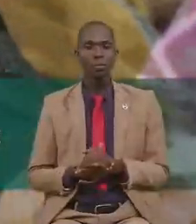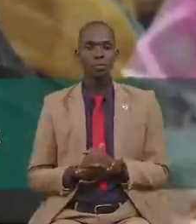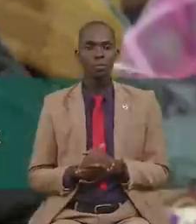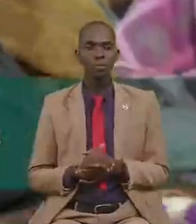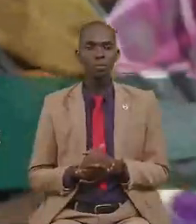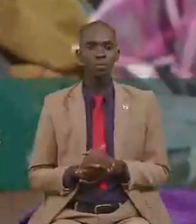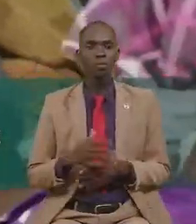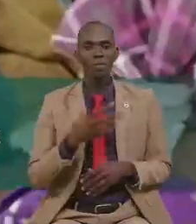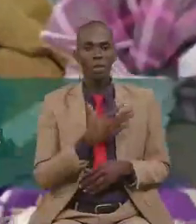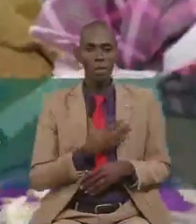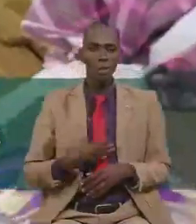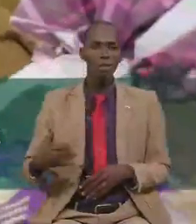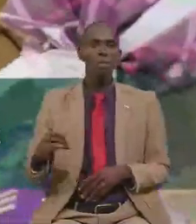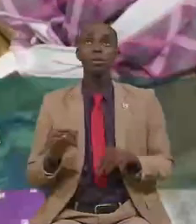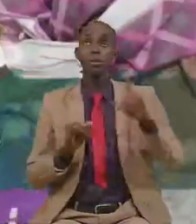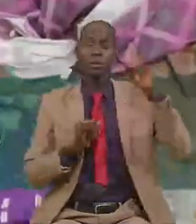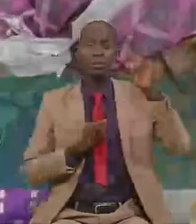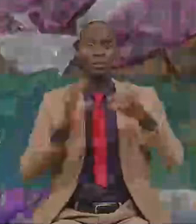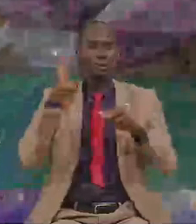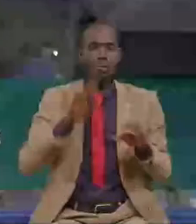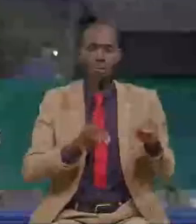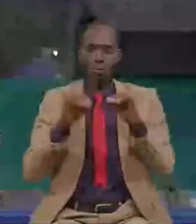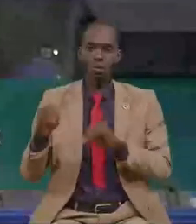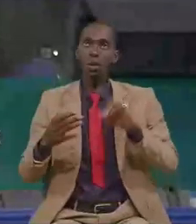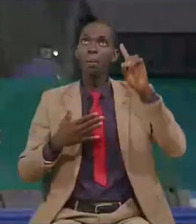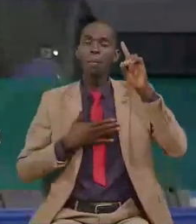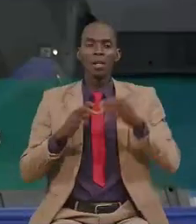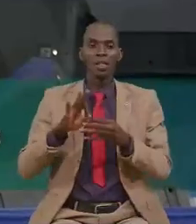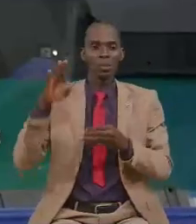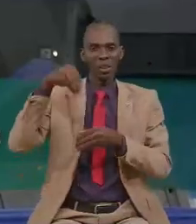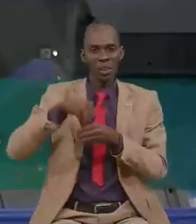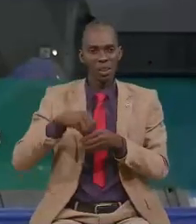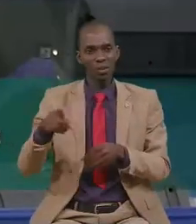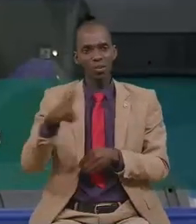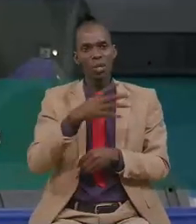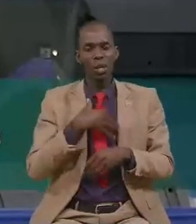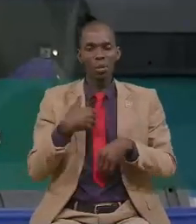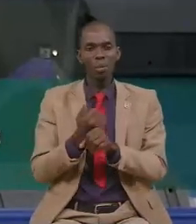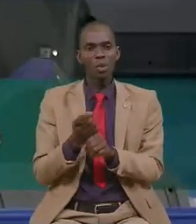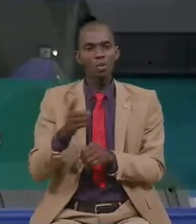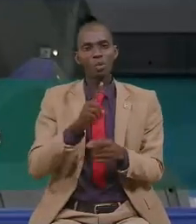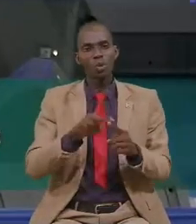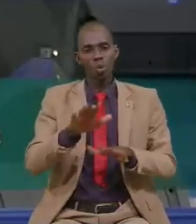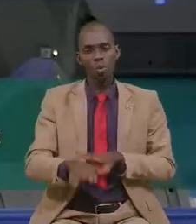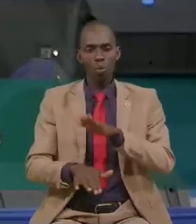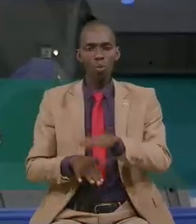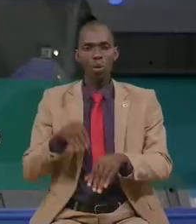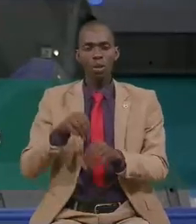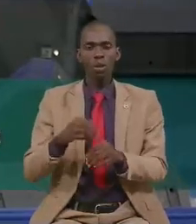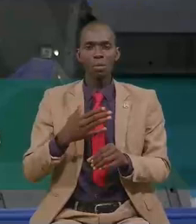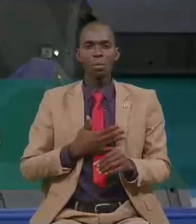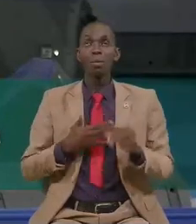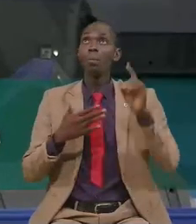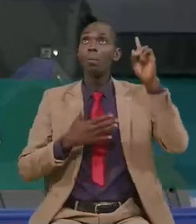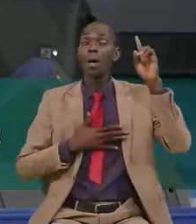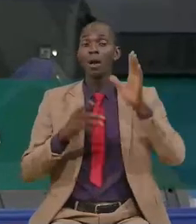Maintenant, verset 27 dit Je mettrai mon esprit en vous et je ferai en sorte que vous suiviez mes ordonnances